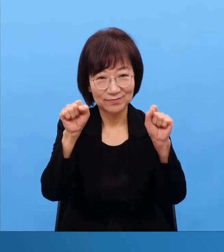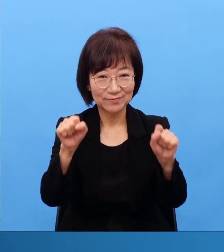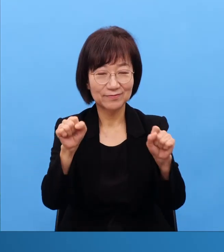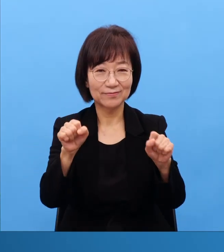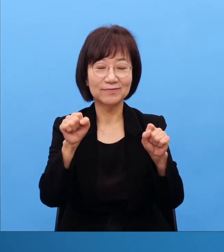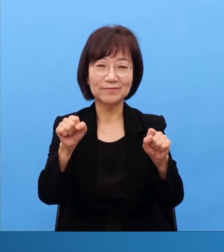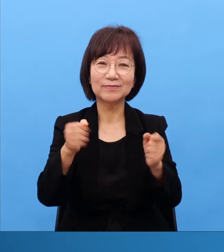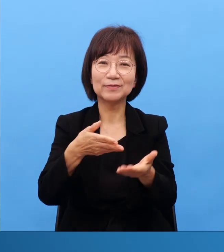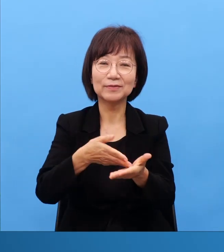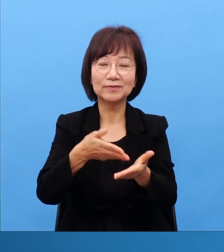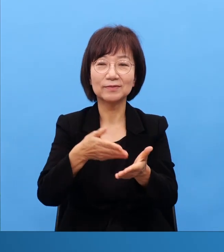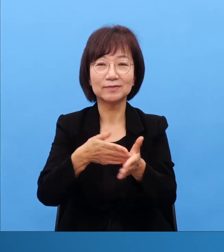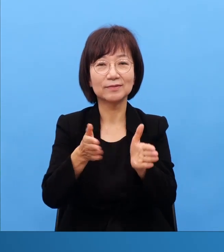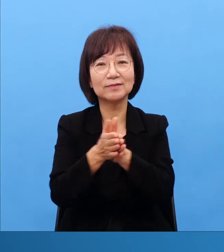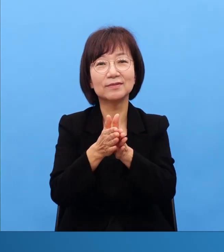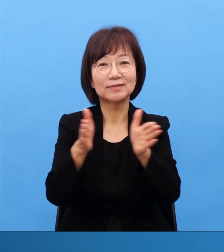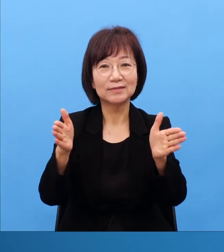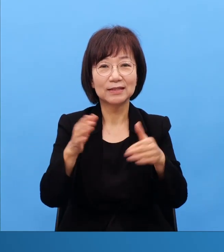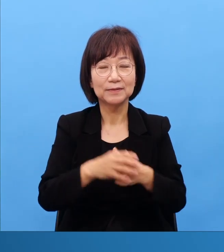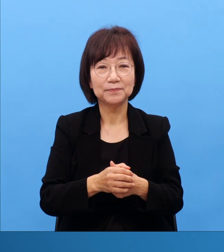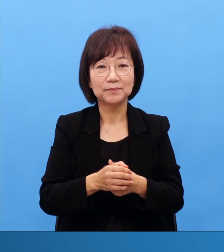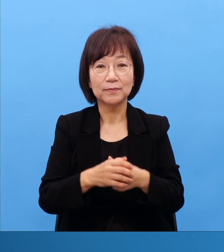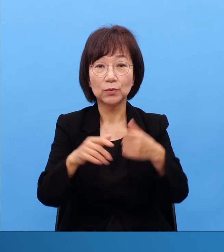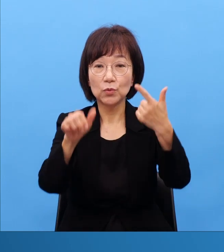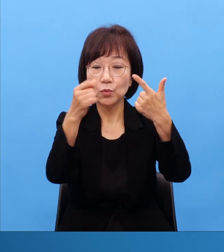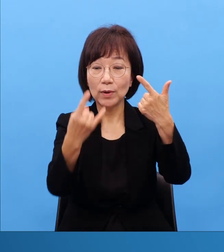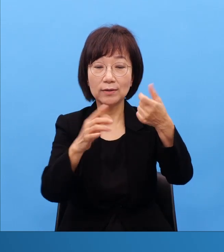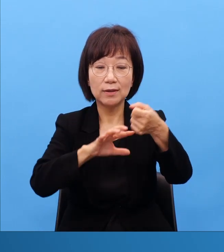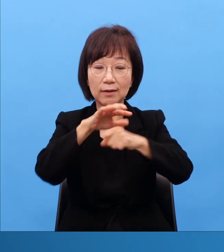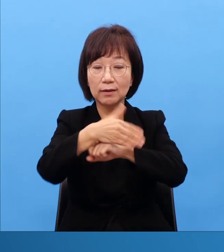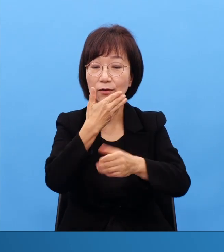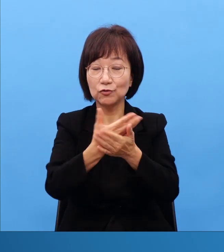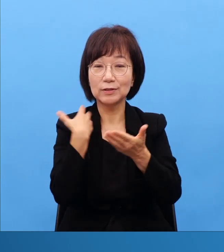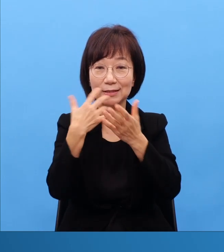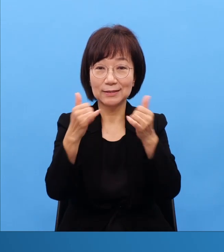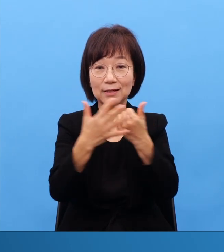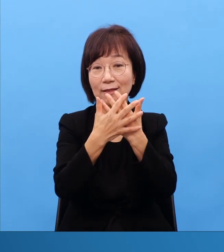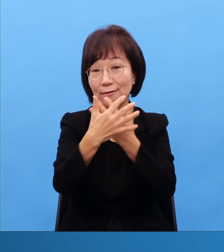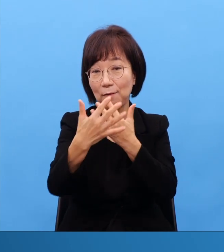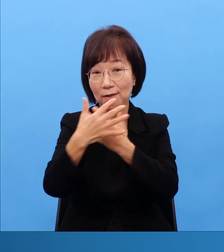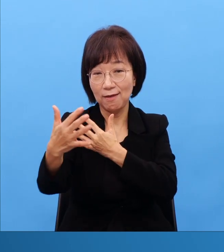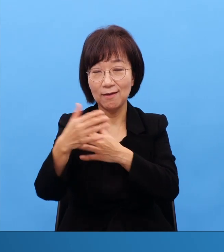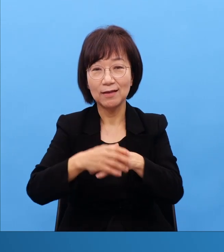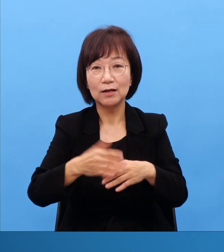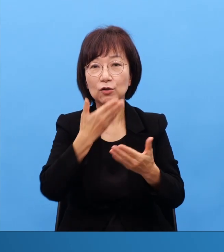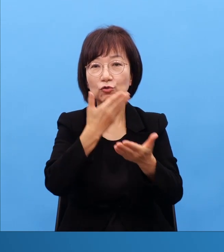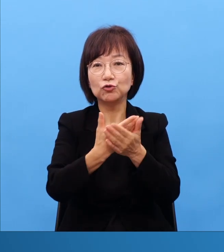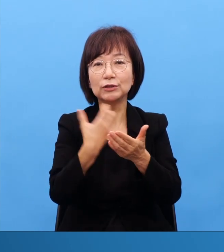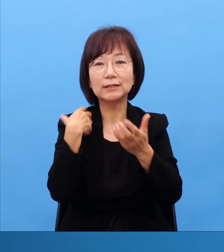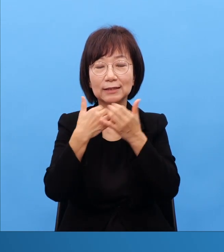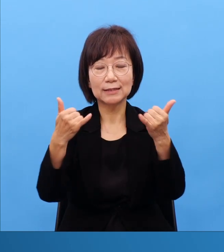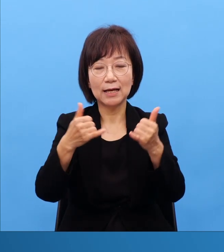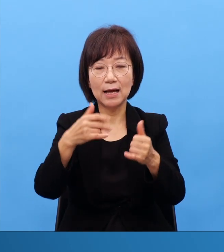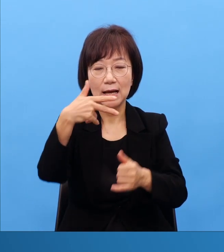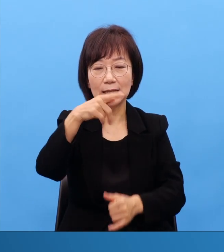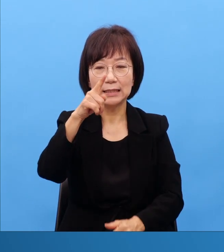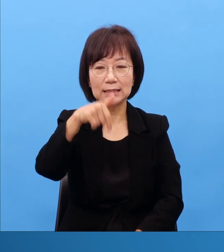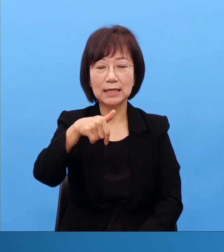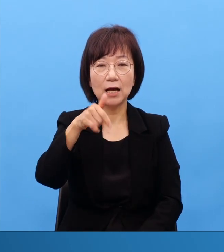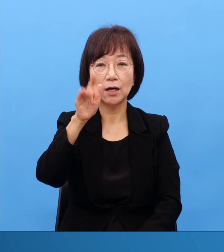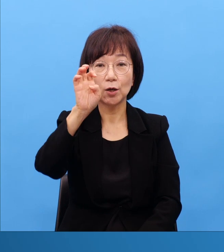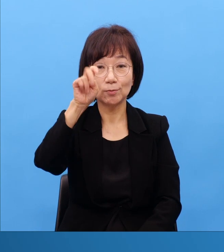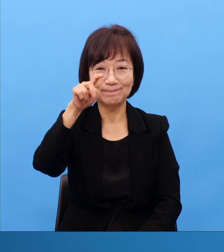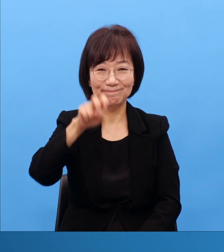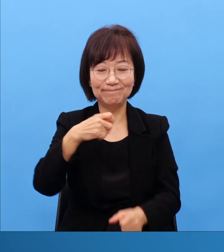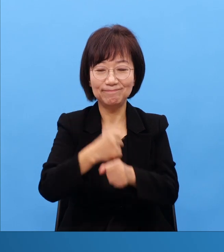안녕하십니까? RUTC 뉴스입니다. 제6회 세계 중직자 대회가 중직자의 작품 만들 기회라는 주제로 오는